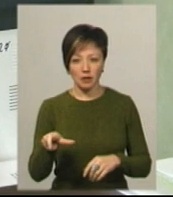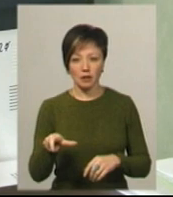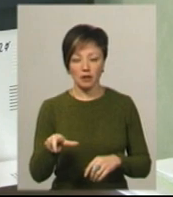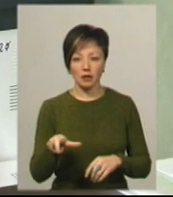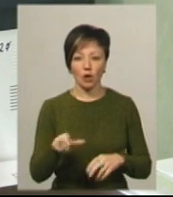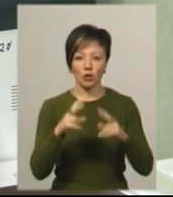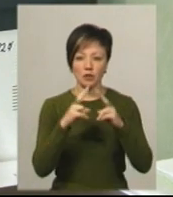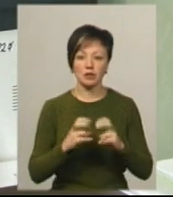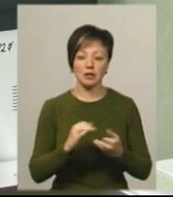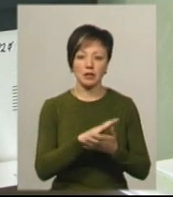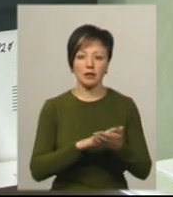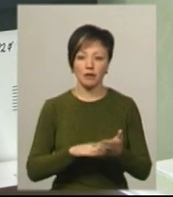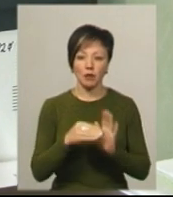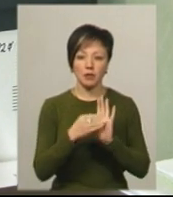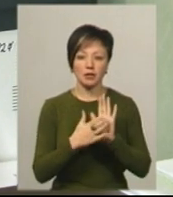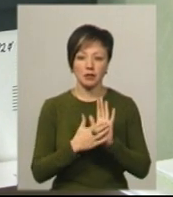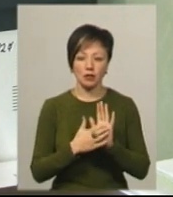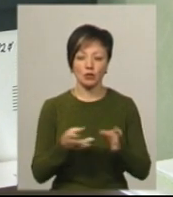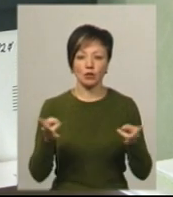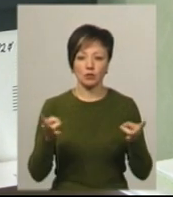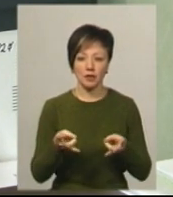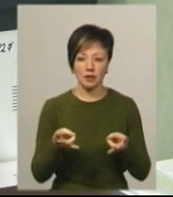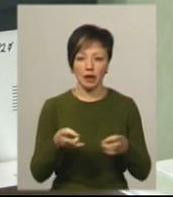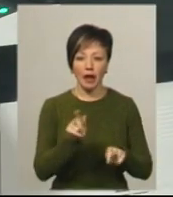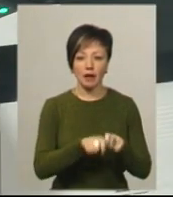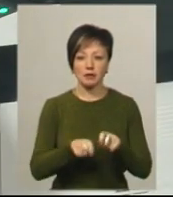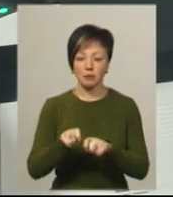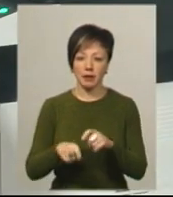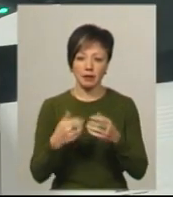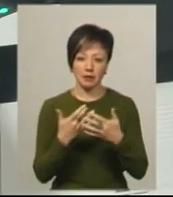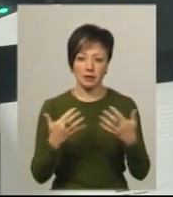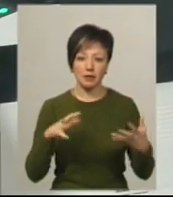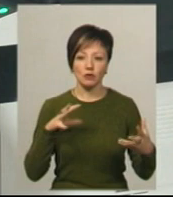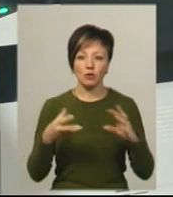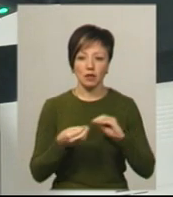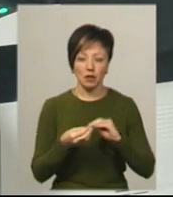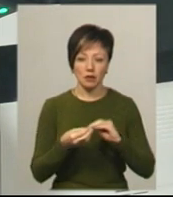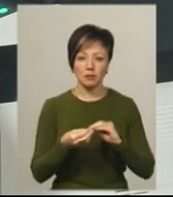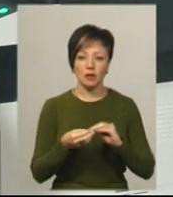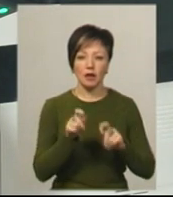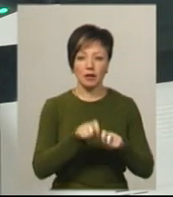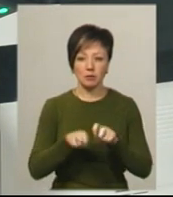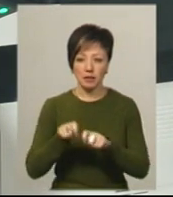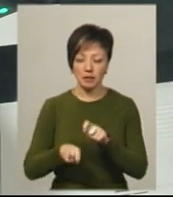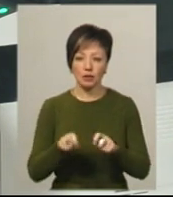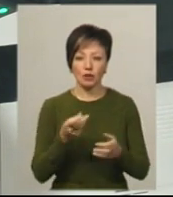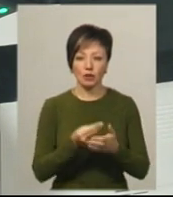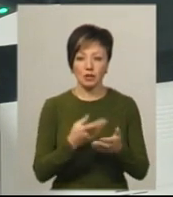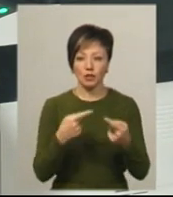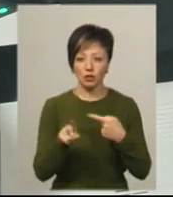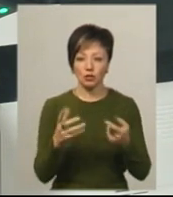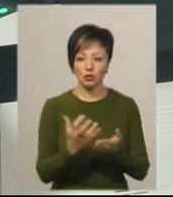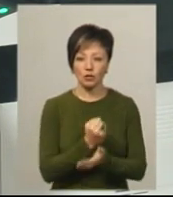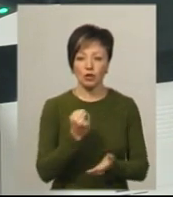розслідування на даний час триває, призначено необхідні експертизи. За результатами проведених експертиз та оцінки інших